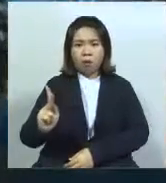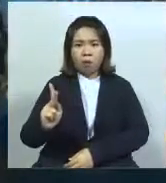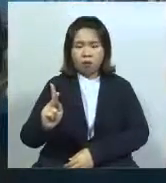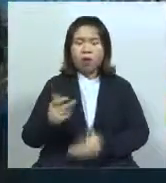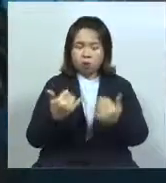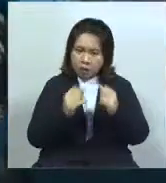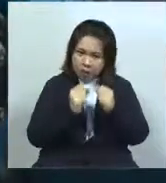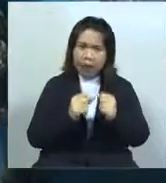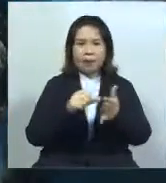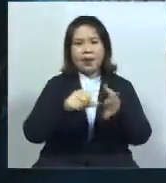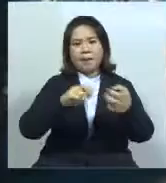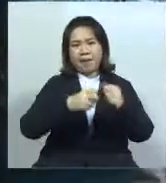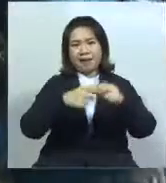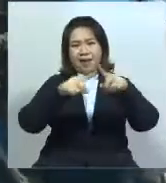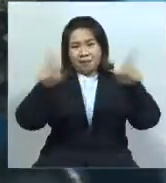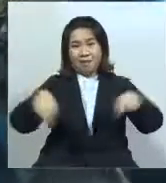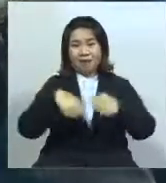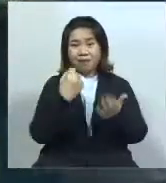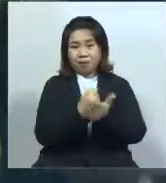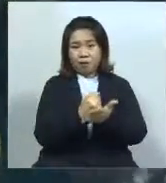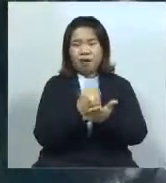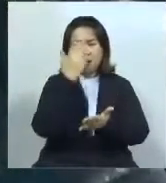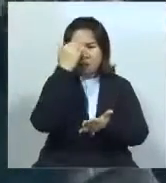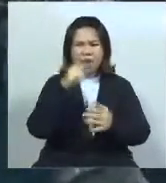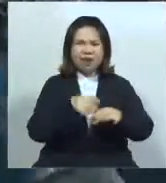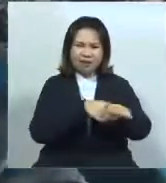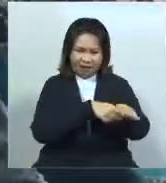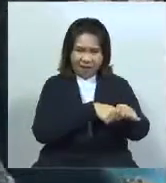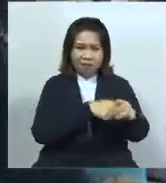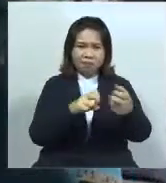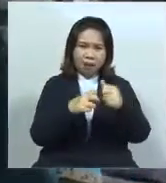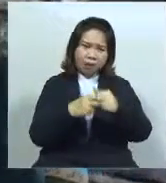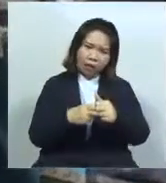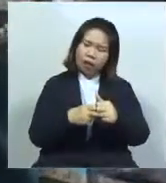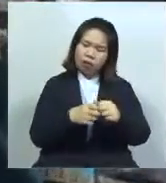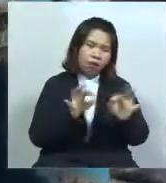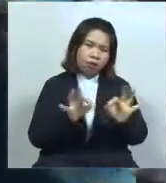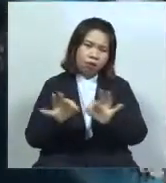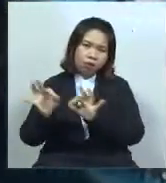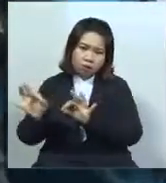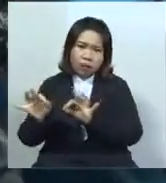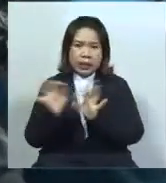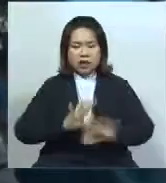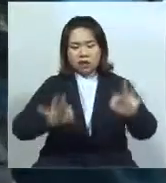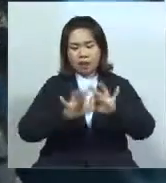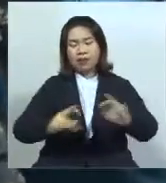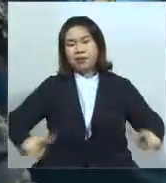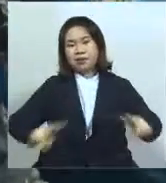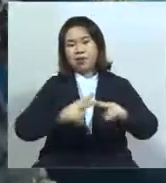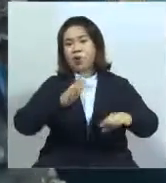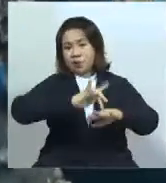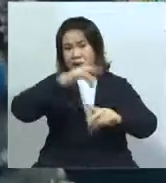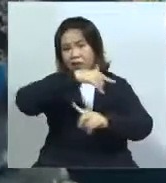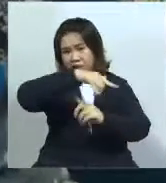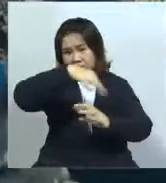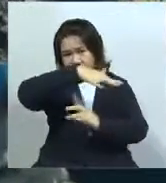แก้ปัญหาเรื่องของที่ดินสปกเนื่องจากว่าปัญหานี้เรื้อรังมานานการแก้ปัญหาเนี่ยก็ต้องทำงานร่วมกับกระทรวงทรัพยากรธรรมชาติ